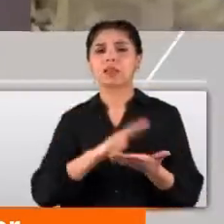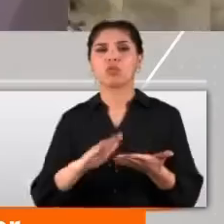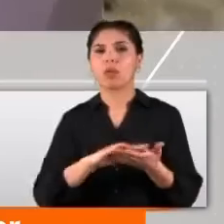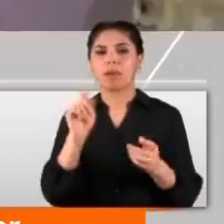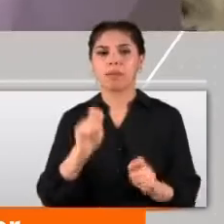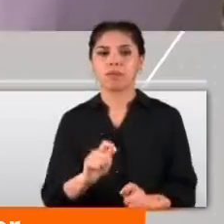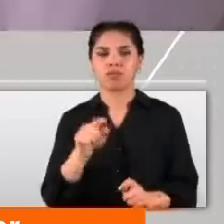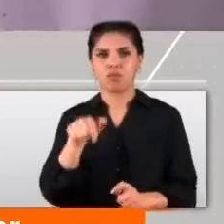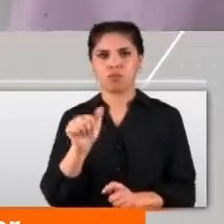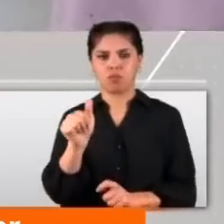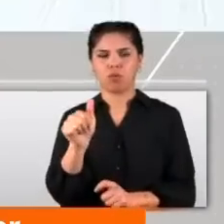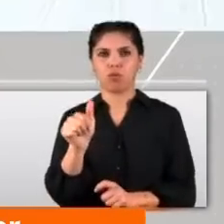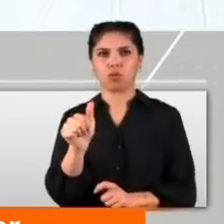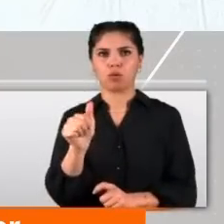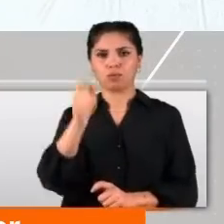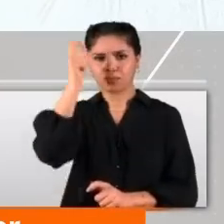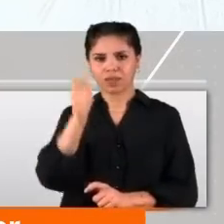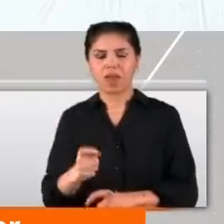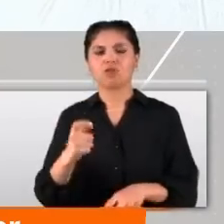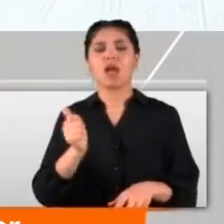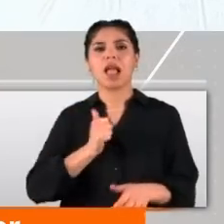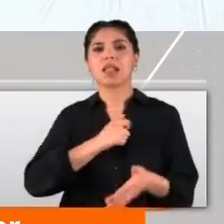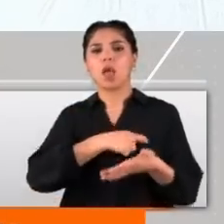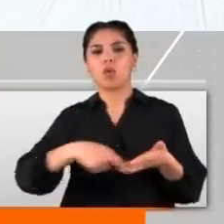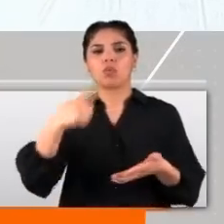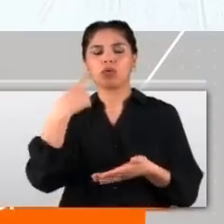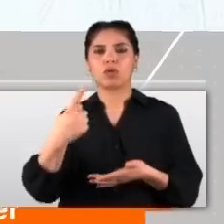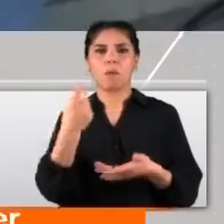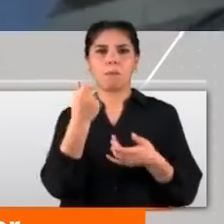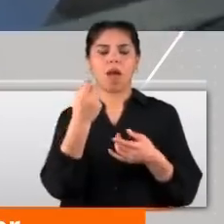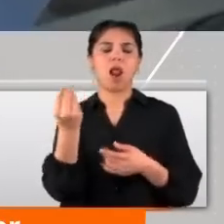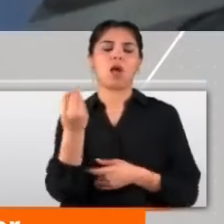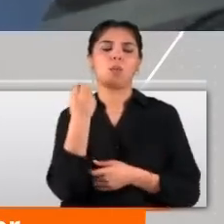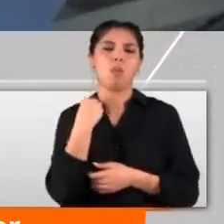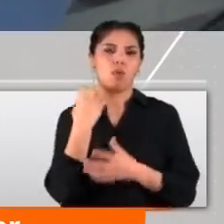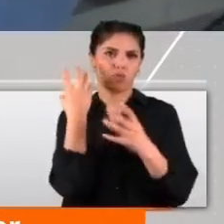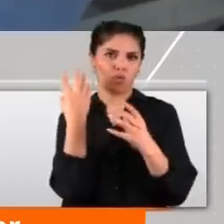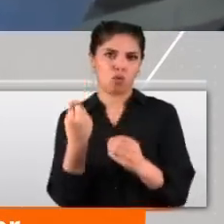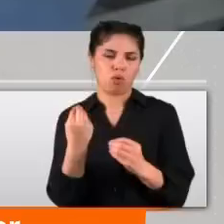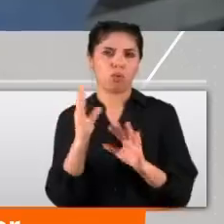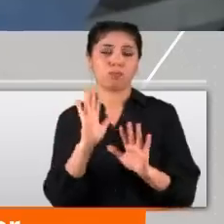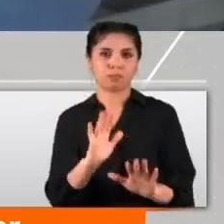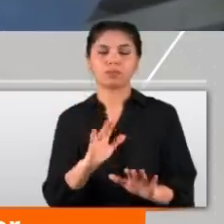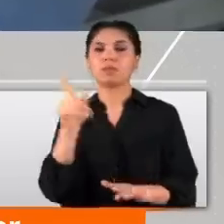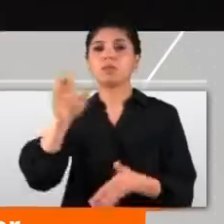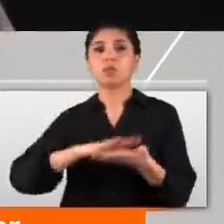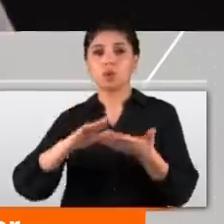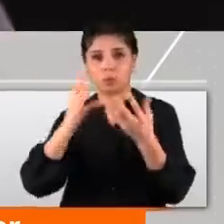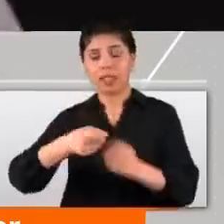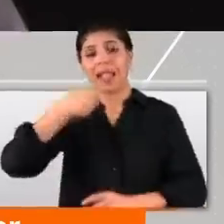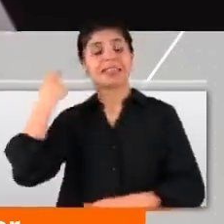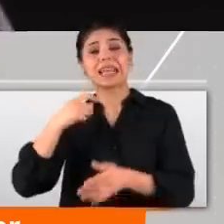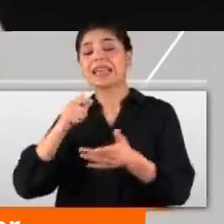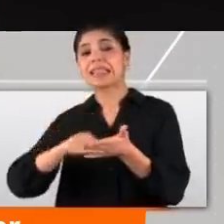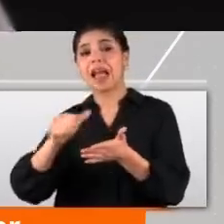Bugünkü normalde reel asgari ücretin belirlediği tutar üzerinden borçlanıyorlar ihyayı. Ama yapılandırma gelirse geçmiş